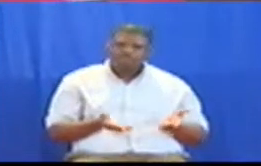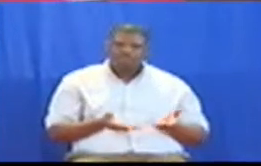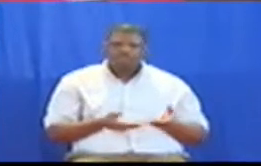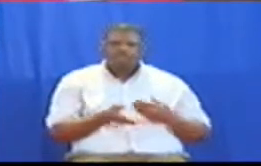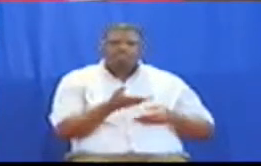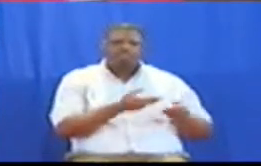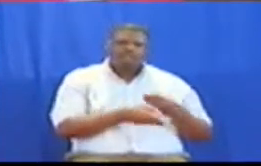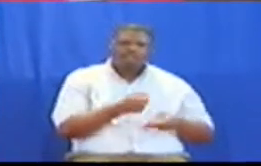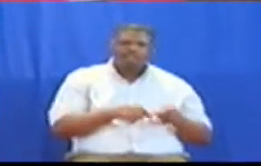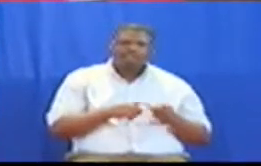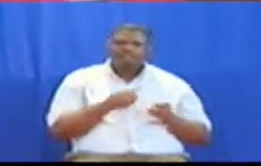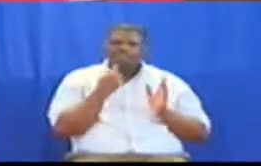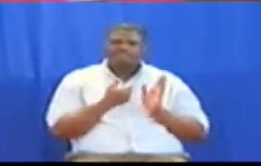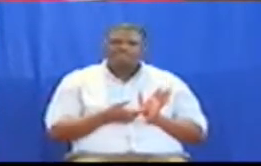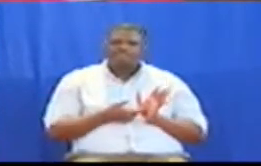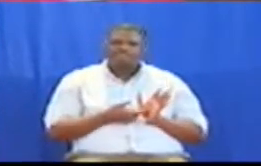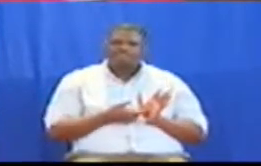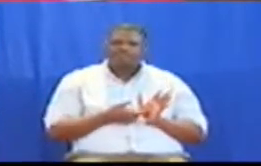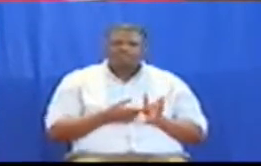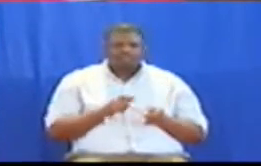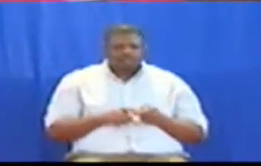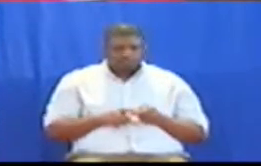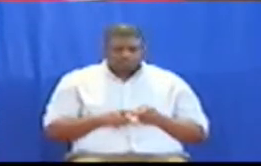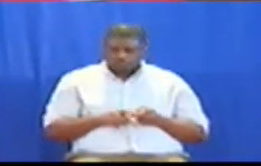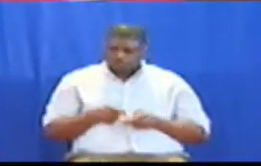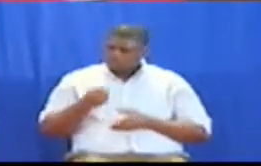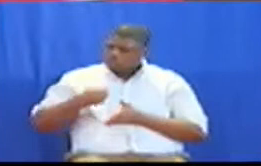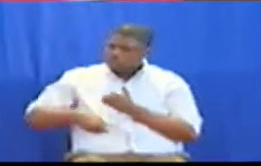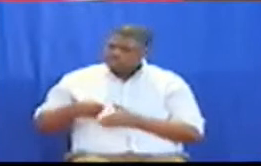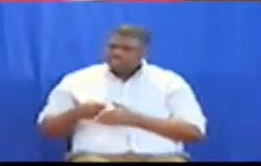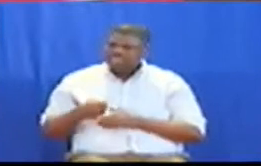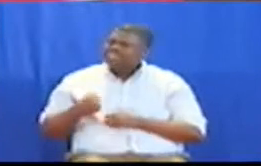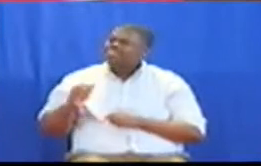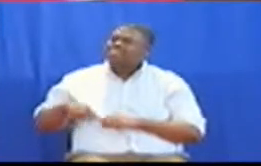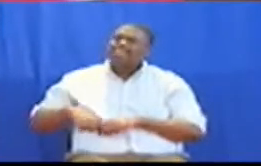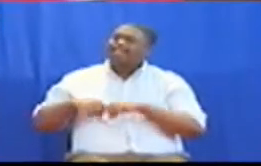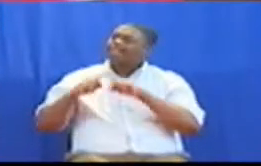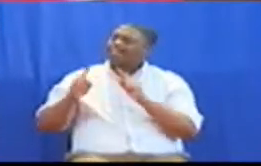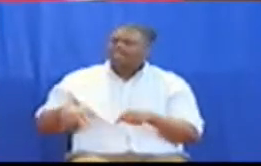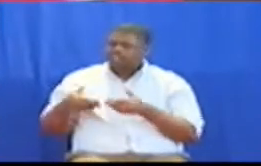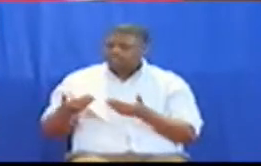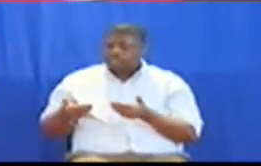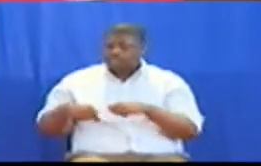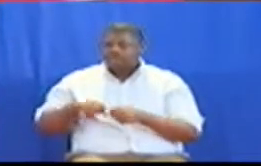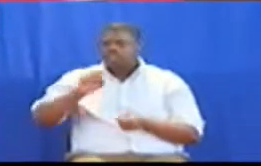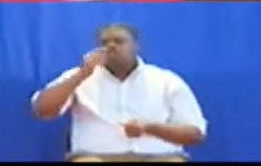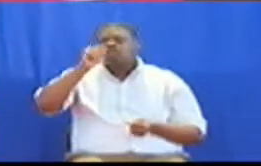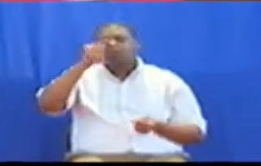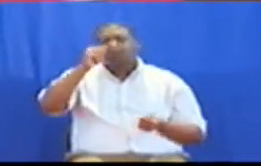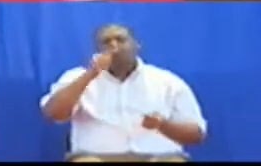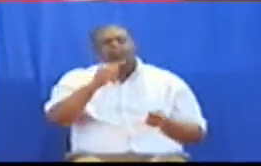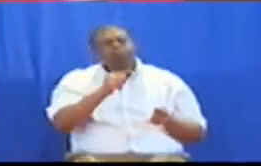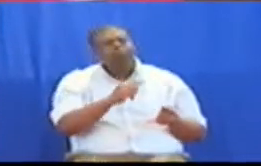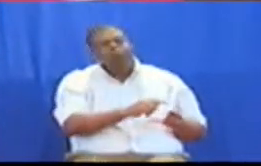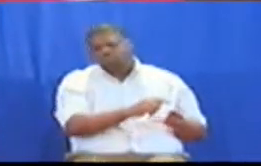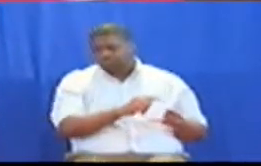tumbaku, kahawa, mkonge, miwa, kodi zilikuwa zaidi ya 140, lakini zimepunguzwa sasa hivi ziko chini ya